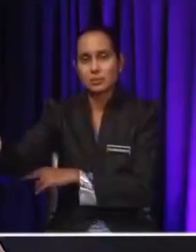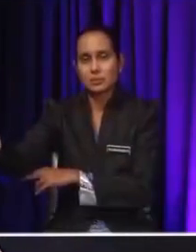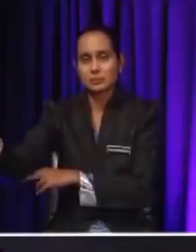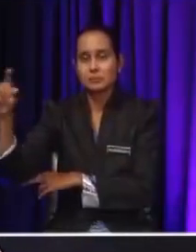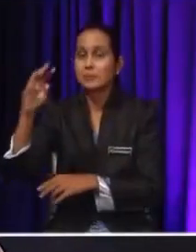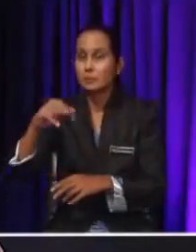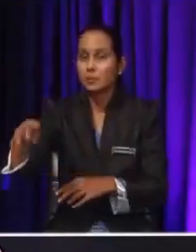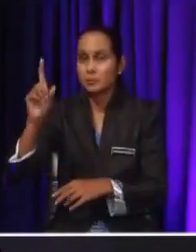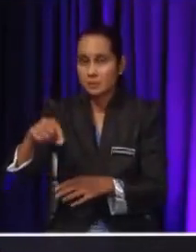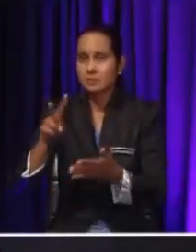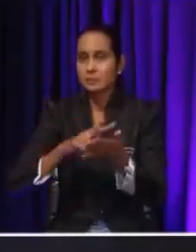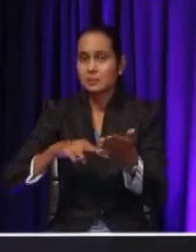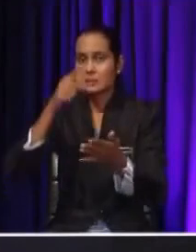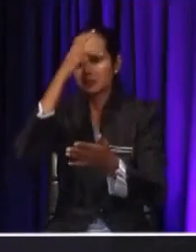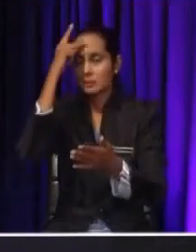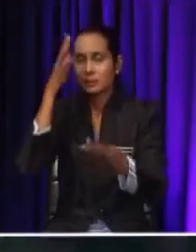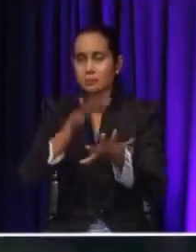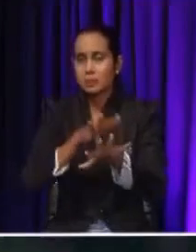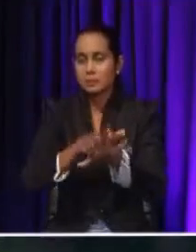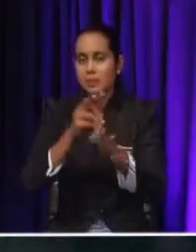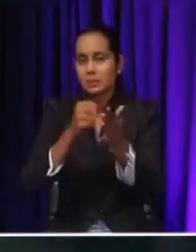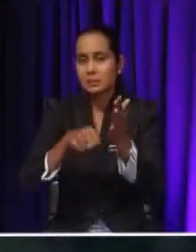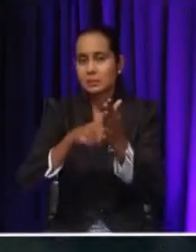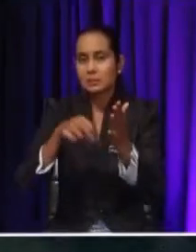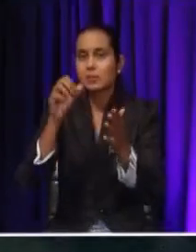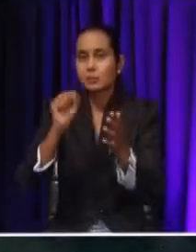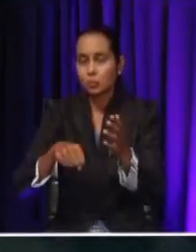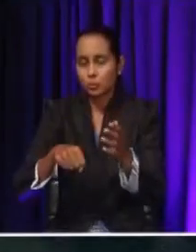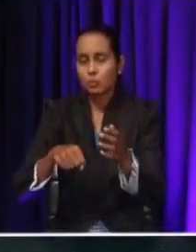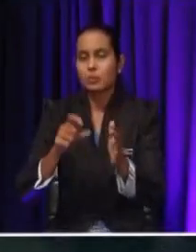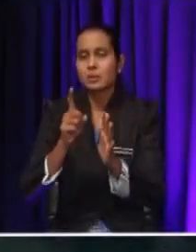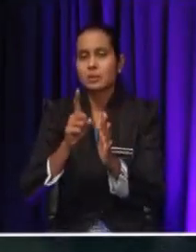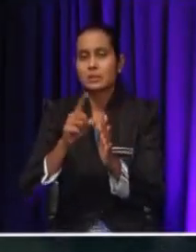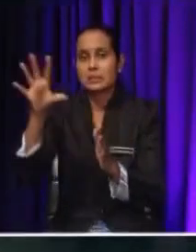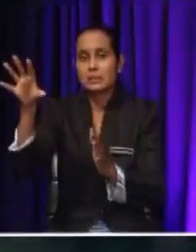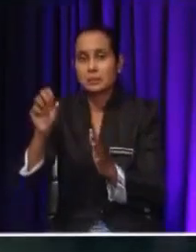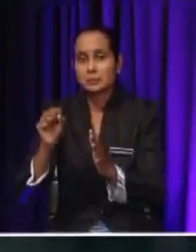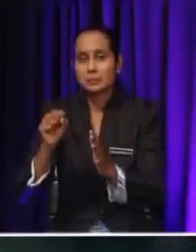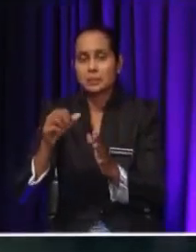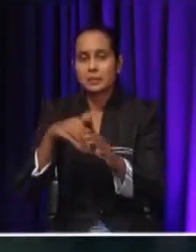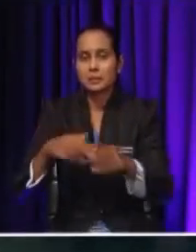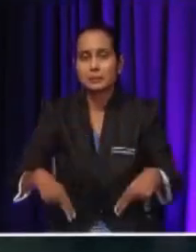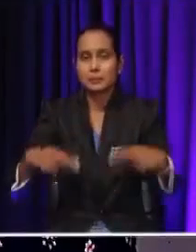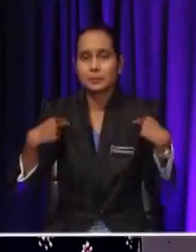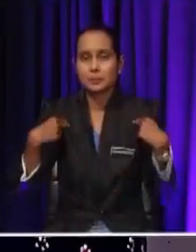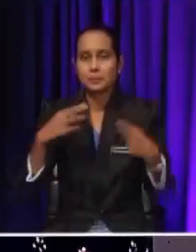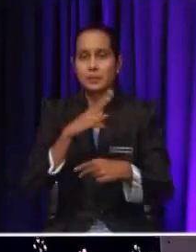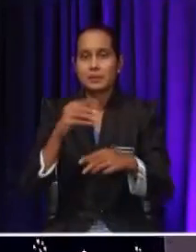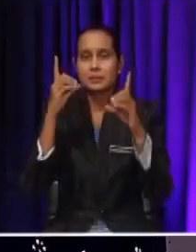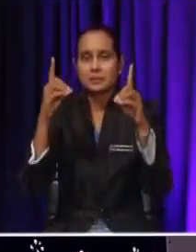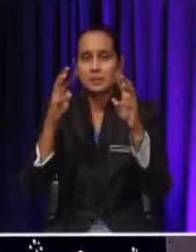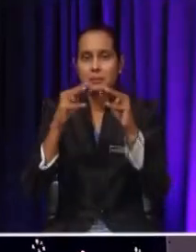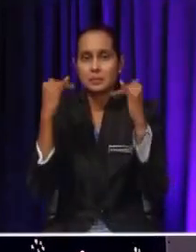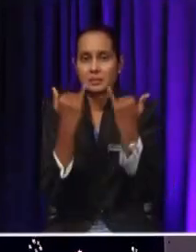karena banyak nilai yang boleh kita praktekkan dalam kehidupan sehari-hari dan pastinya mendidik masyarakat